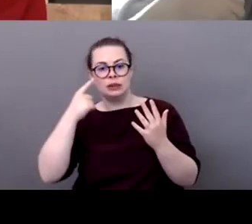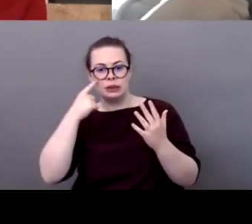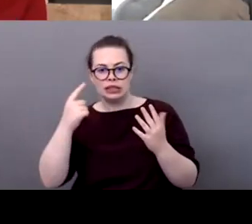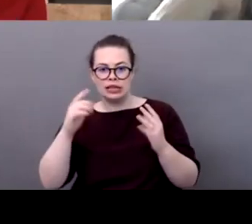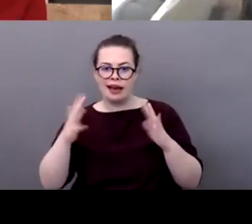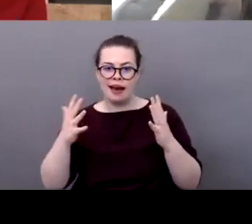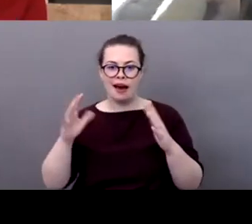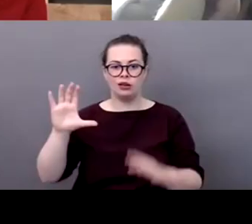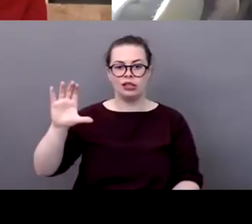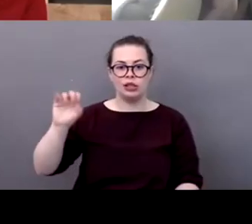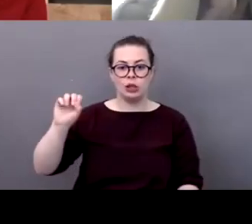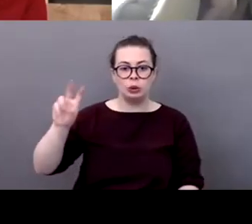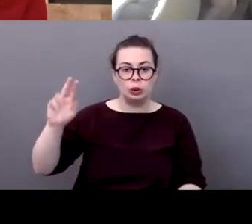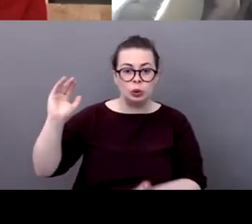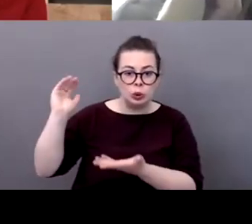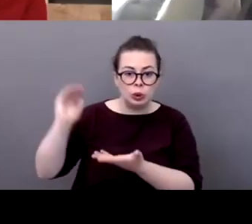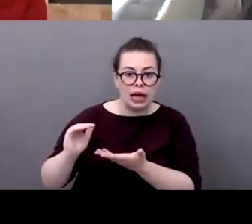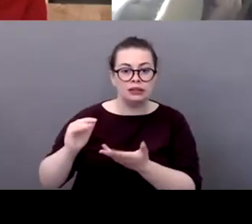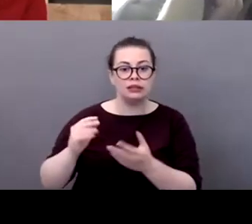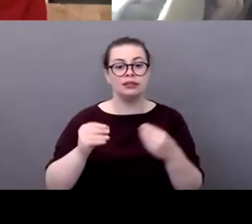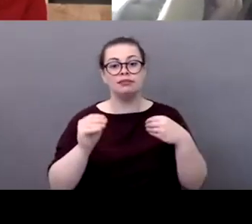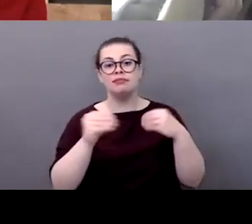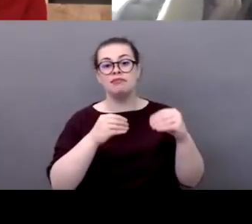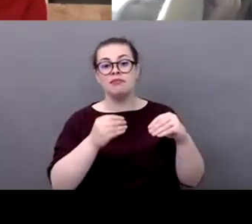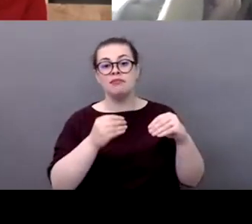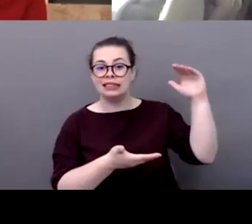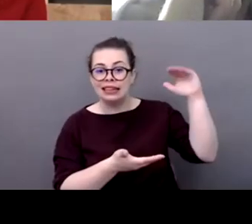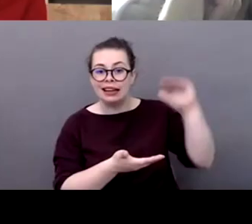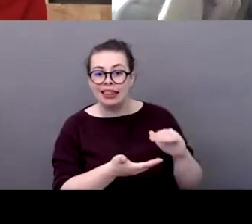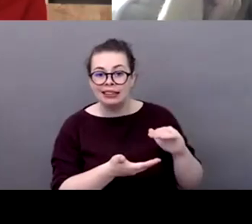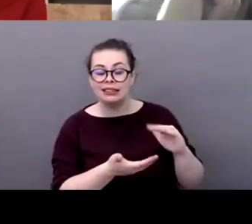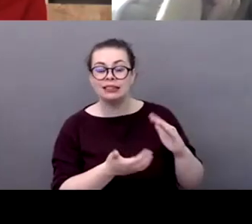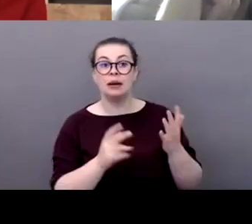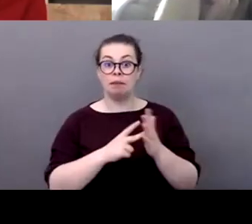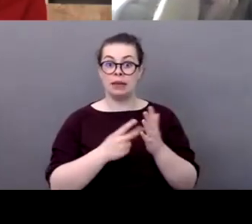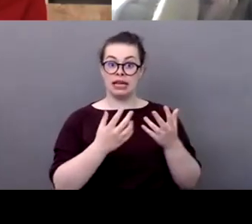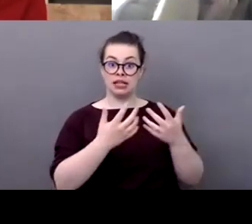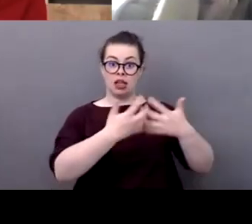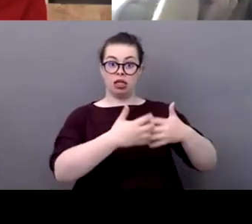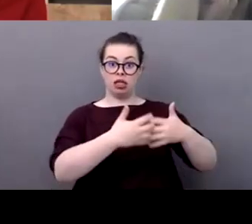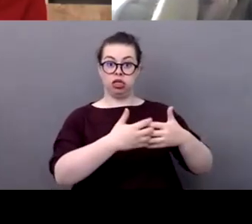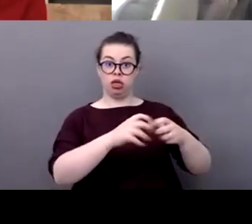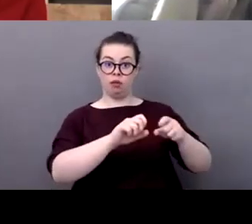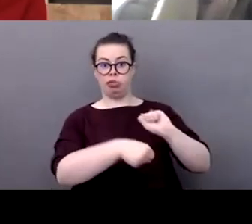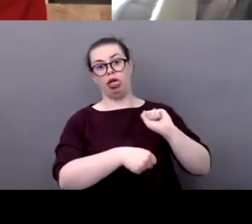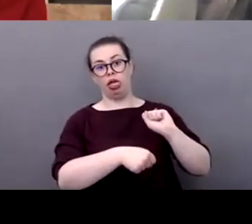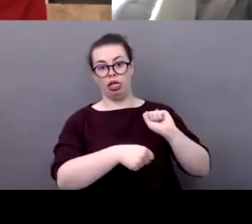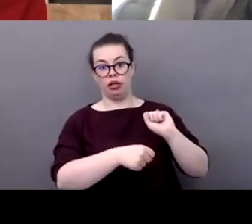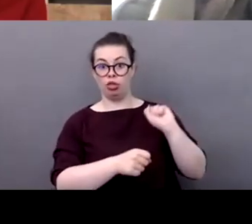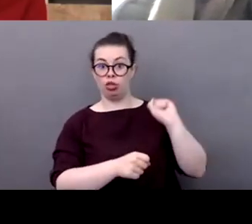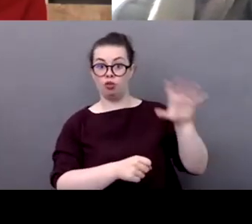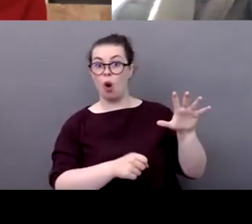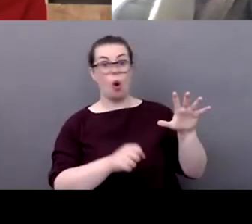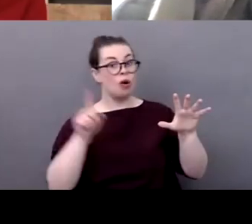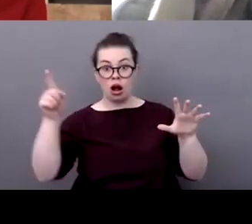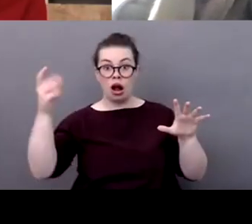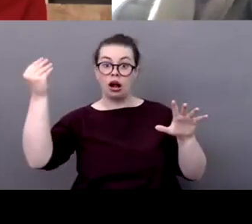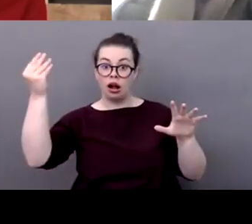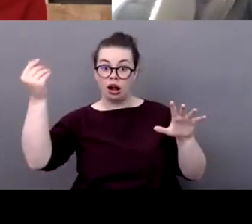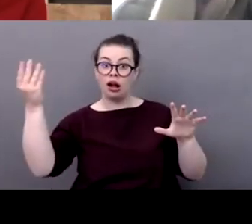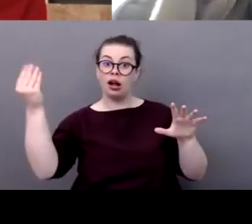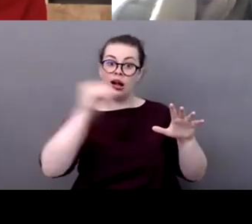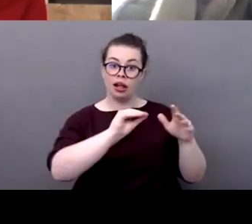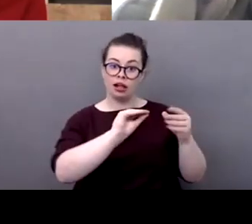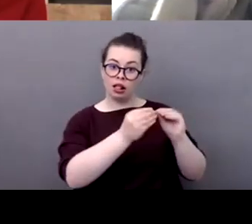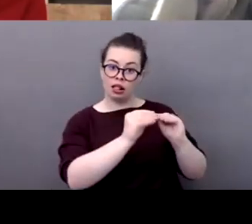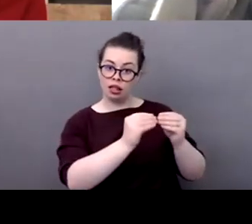la réutilisation, le recyclage. Ça commence à… Il y a pas mal d'initiatives, notamment en France, du côté de… C'est ce qu'on appelle les